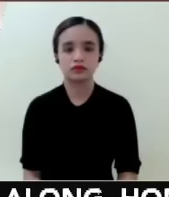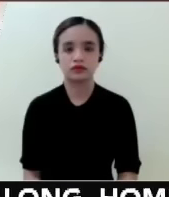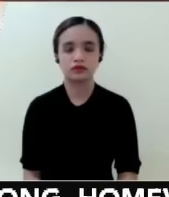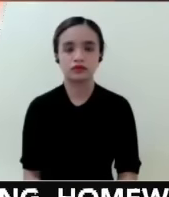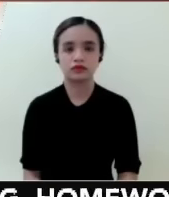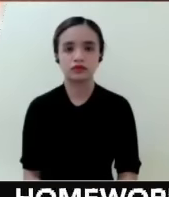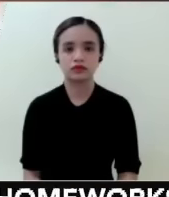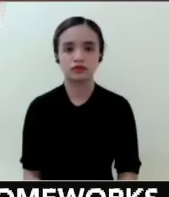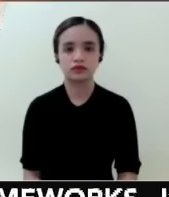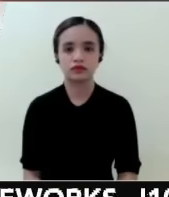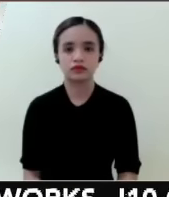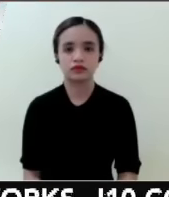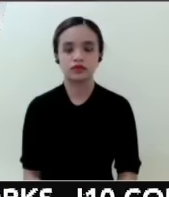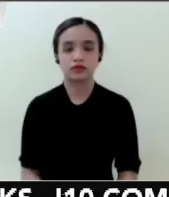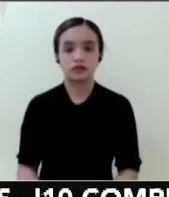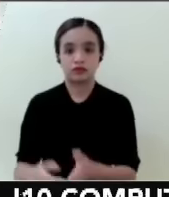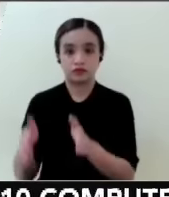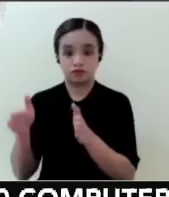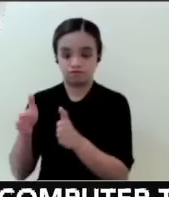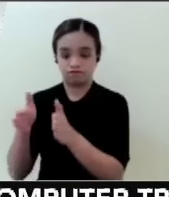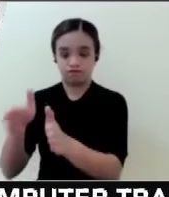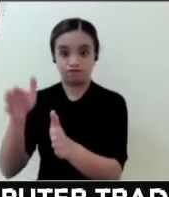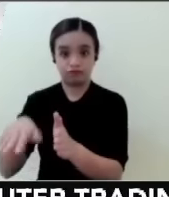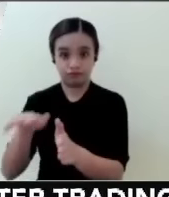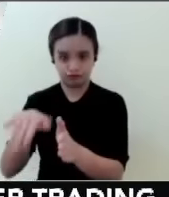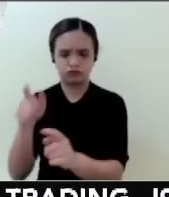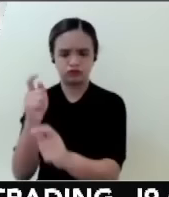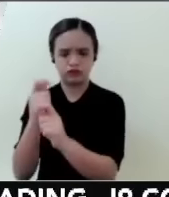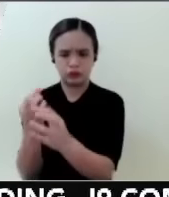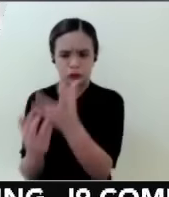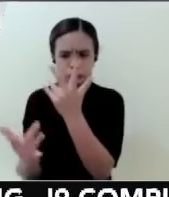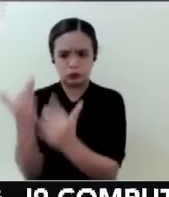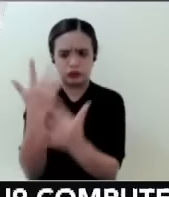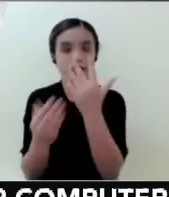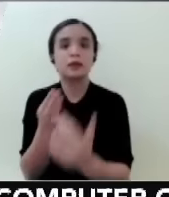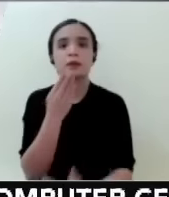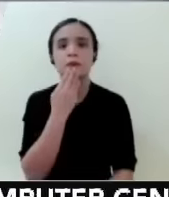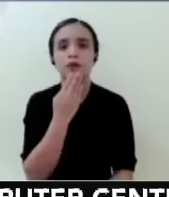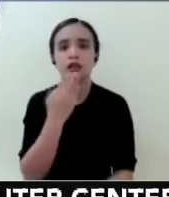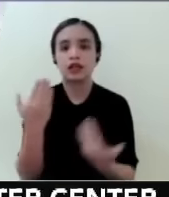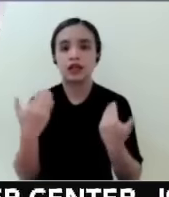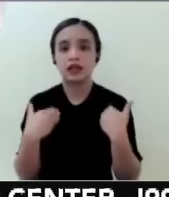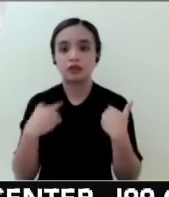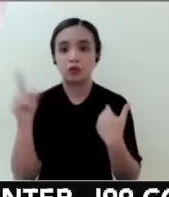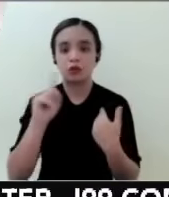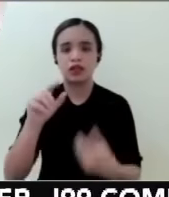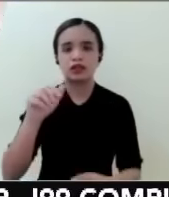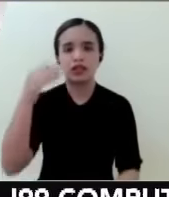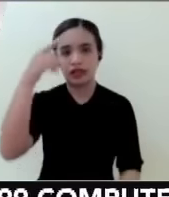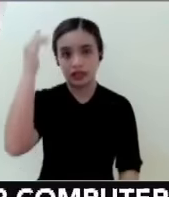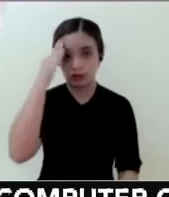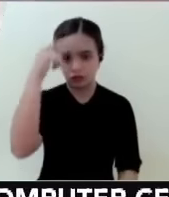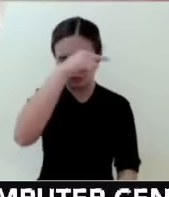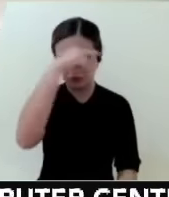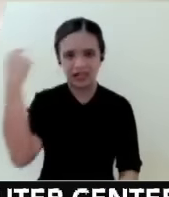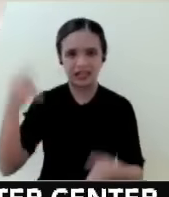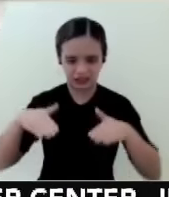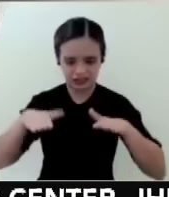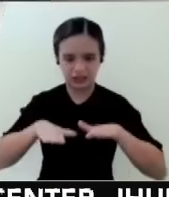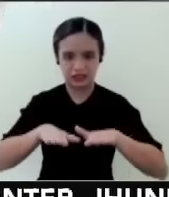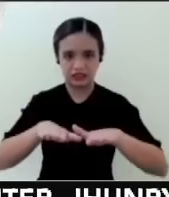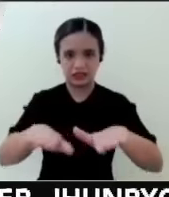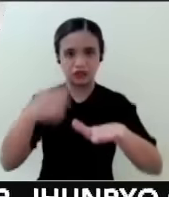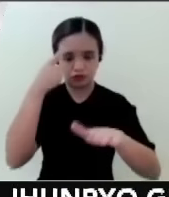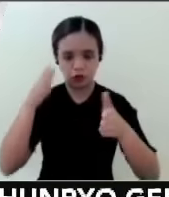Nagliyab sa gilid ng kalsada sa Bacolod City ang truck na ito na may kargang aspalto. Hirap sa pag-apula ang mga rumisponding